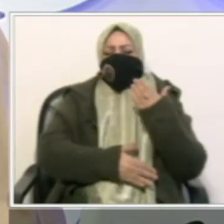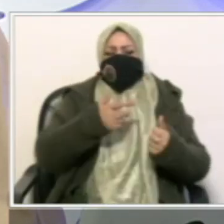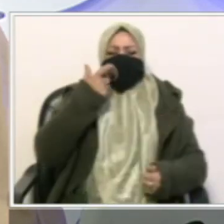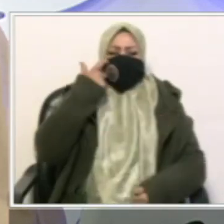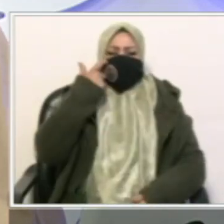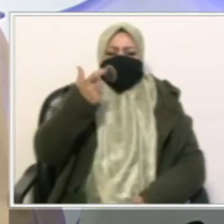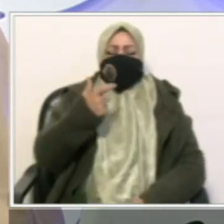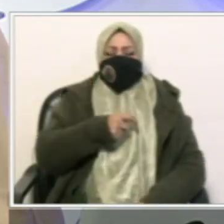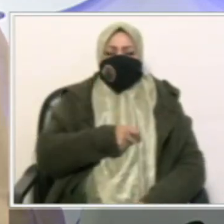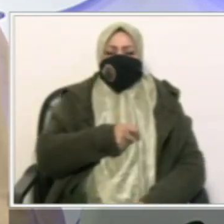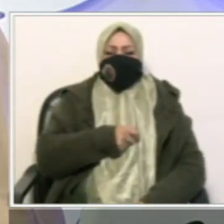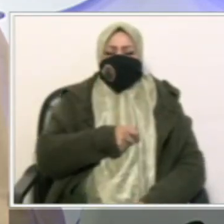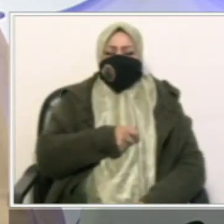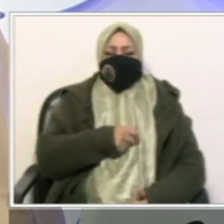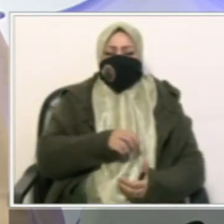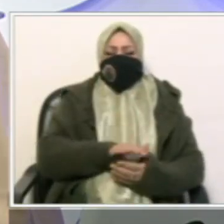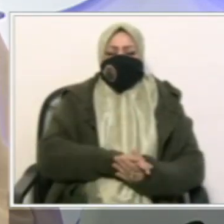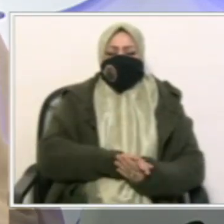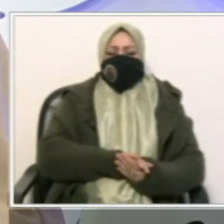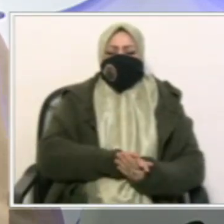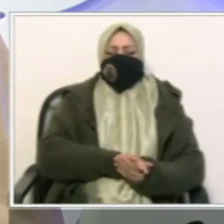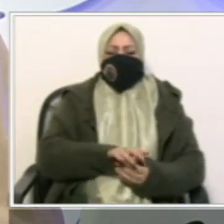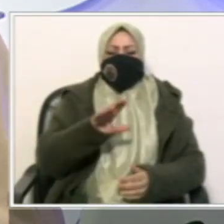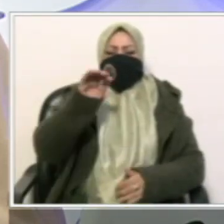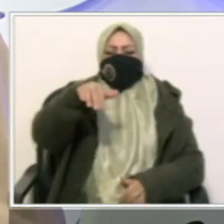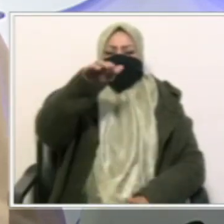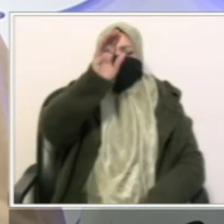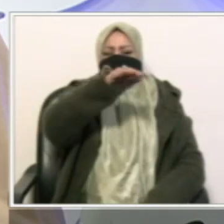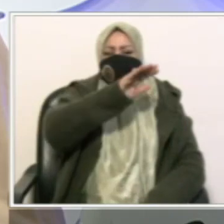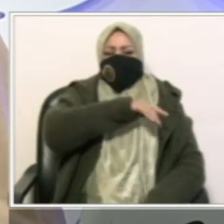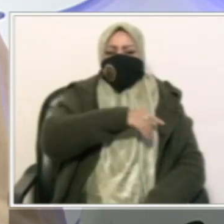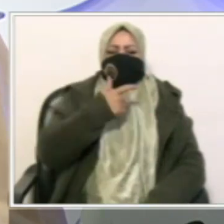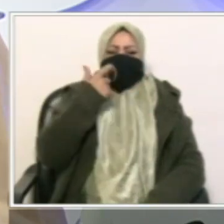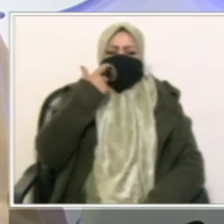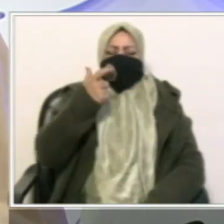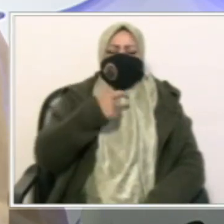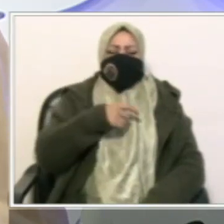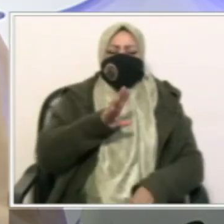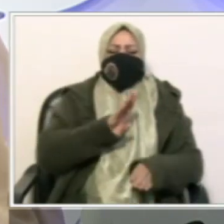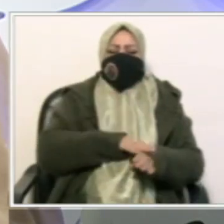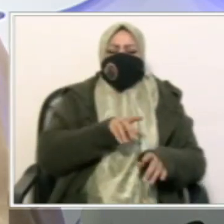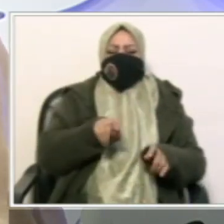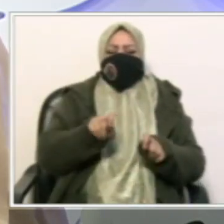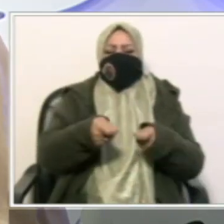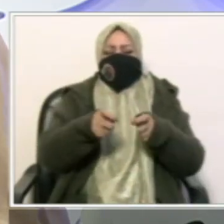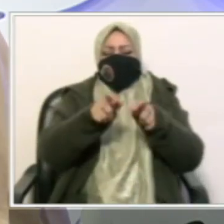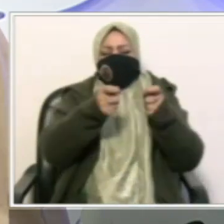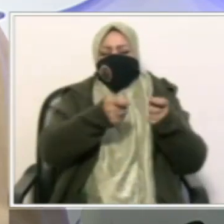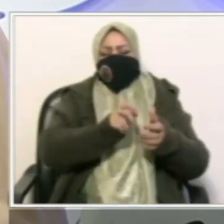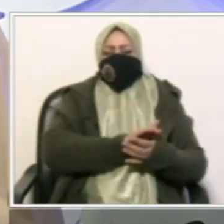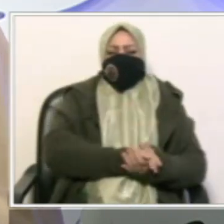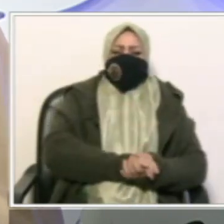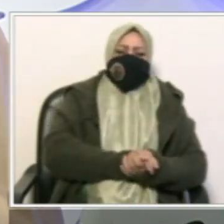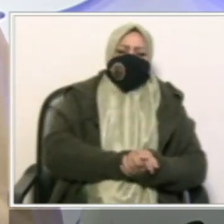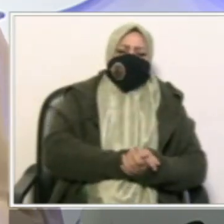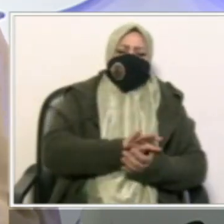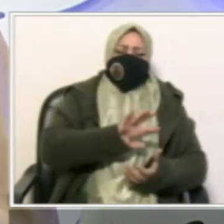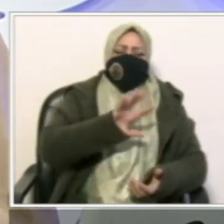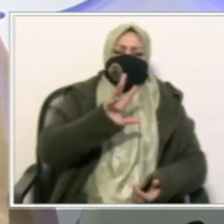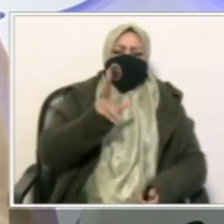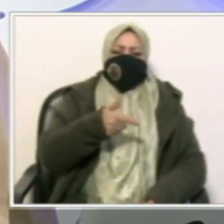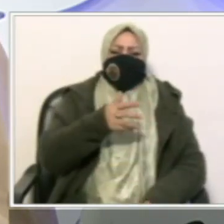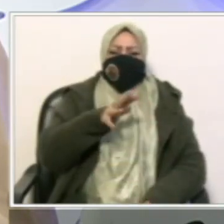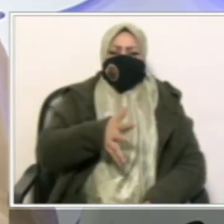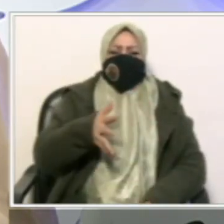والمواقع. فإذا عندك خاصية تضبط سن الأطفال، ثم عندك خاصية أخرى تضبط بها يعني سن